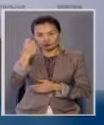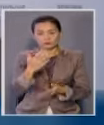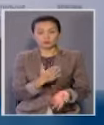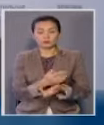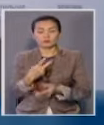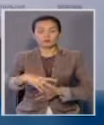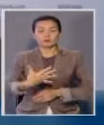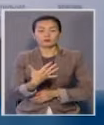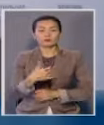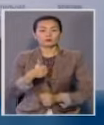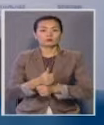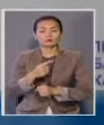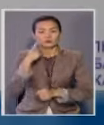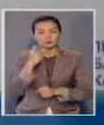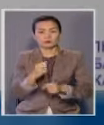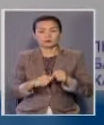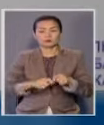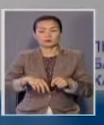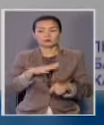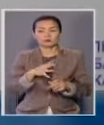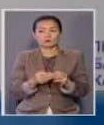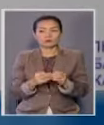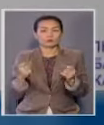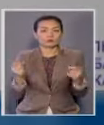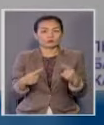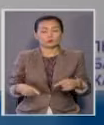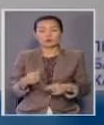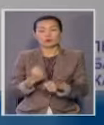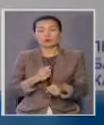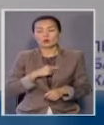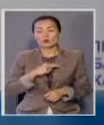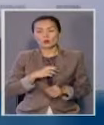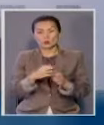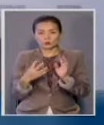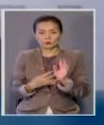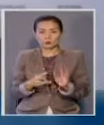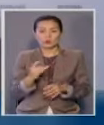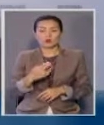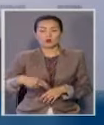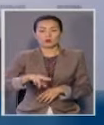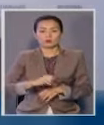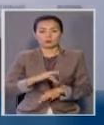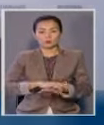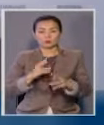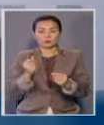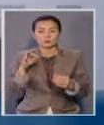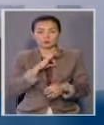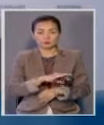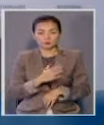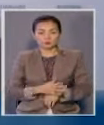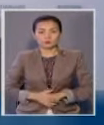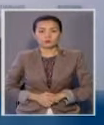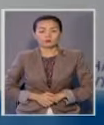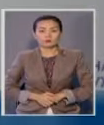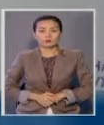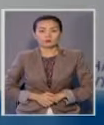берілсе, 25 басшыға сөгіс жарияланды. Тиімділік және сәйкестік аудит арқылы 19 миллиардтан астам бюджет қаражаты қамтылды.